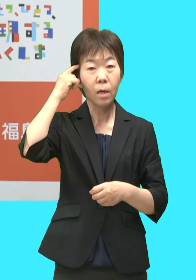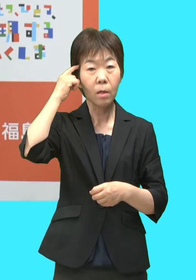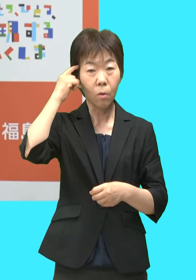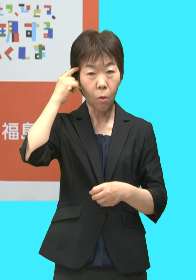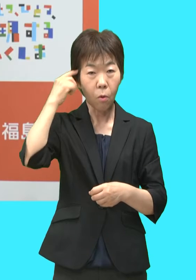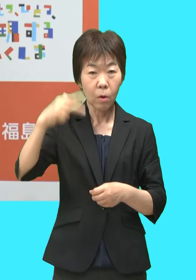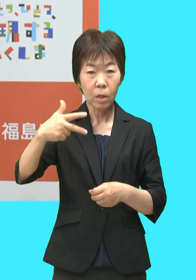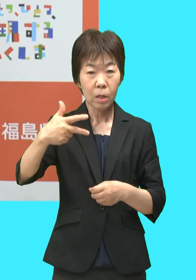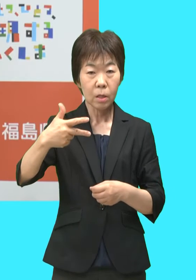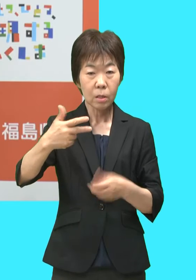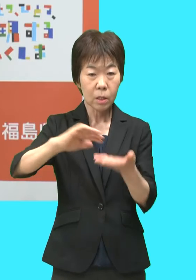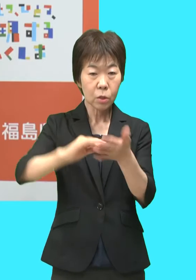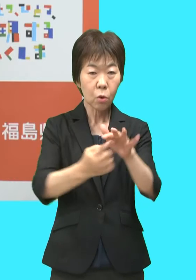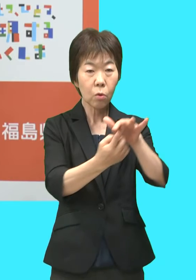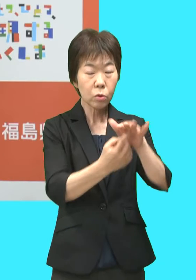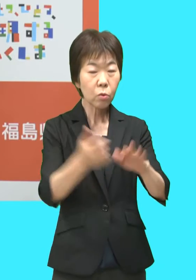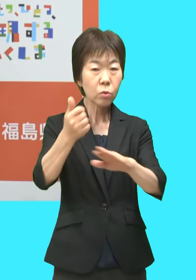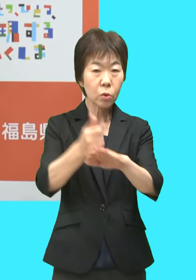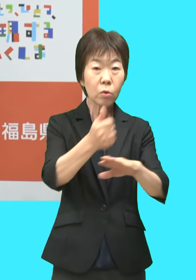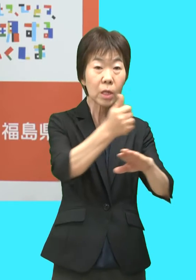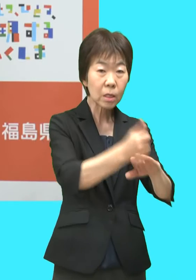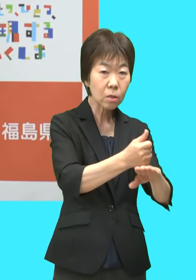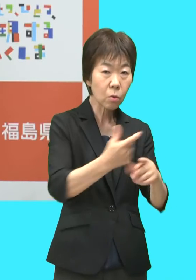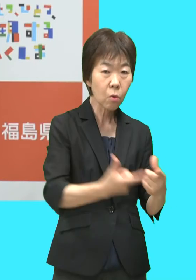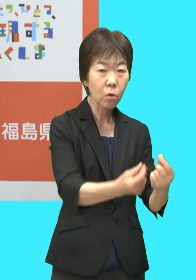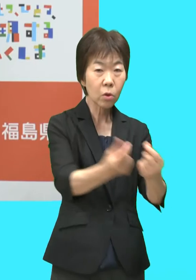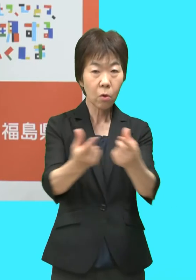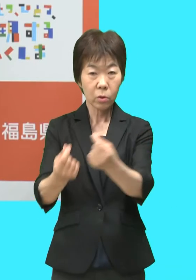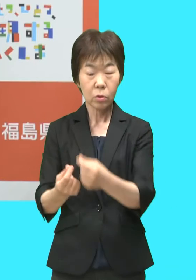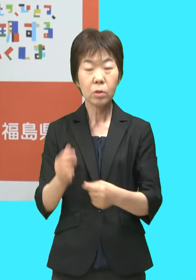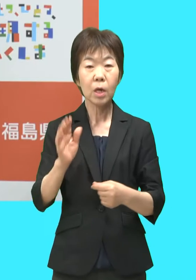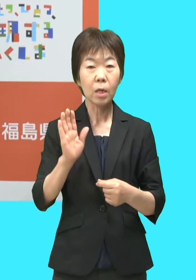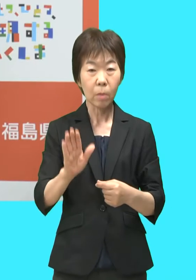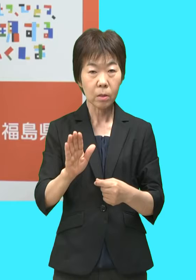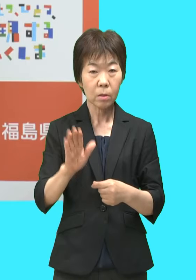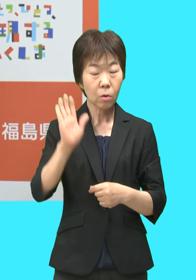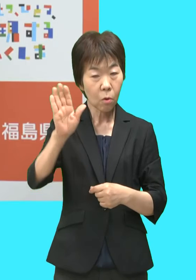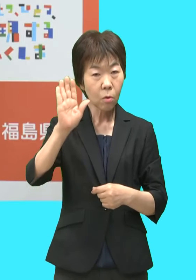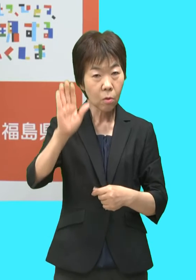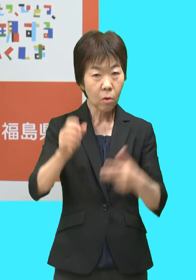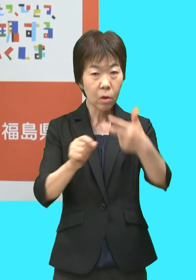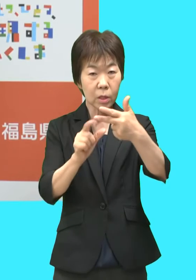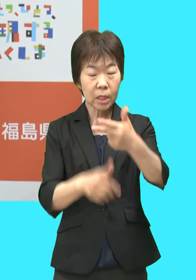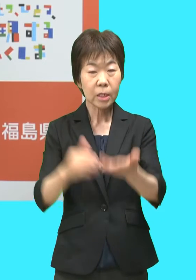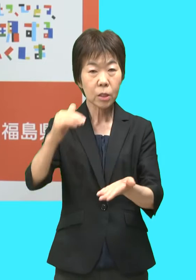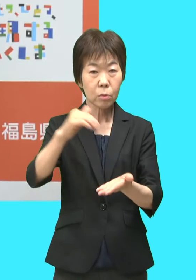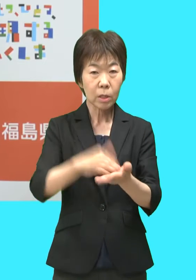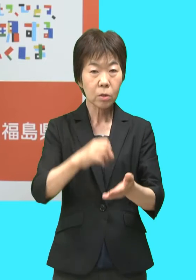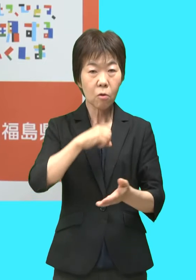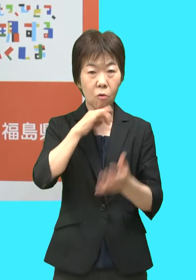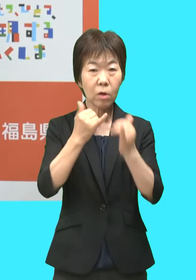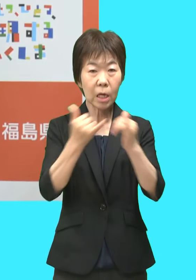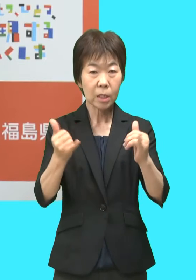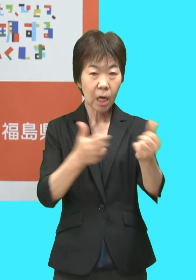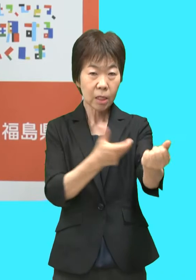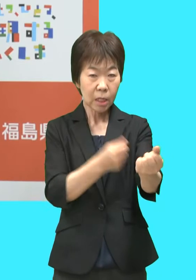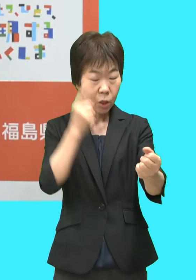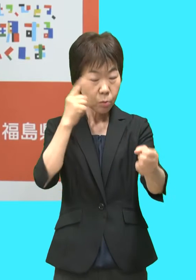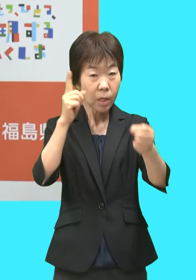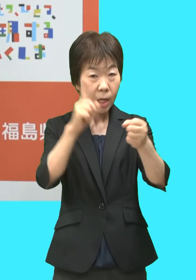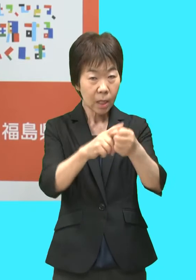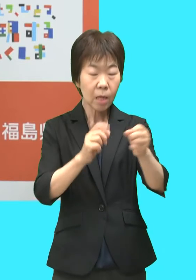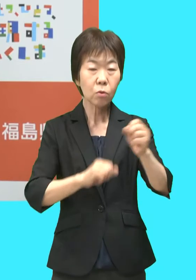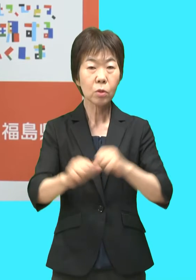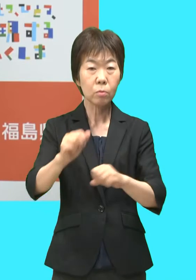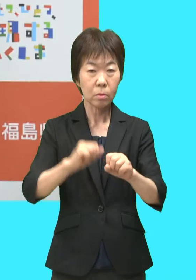各市町村長さんと共有していますので今後7月末のまず高齢者接種に向けて取り組むとともに